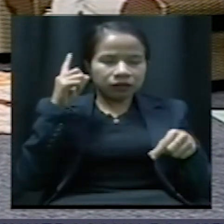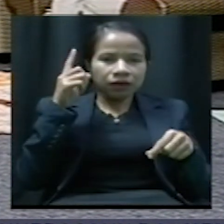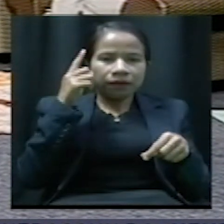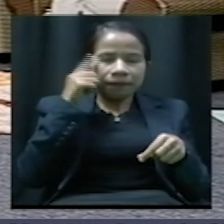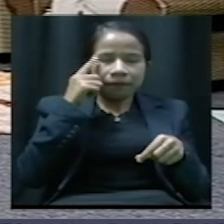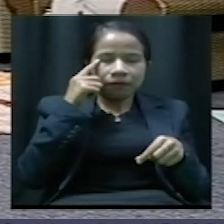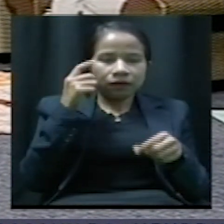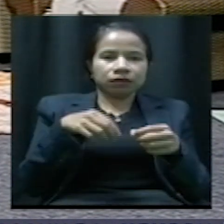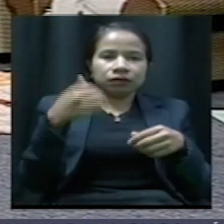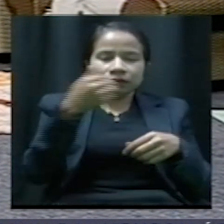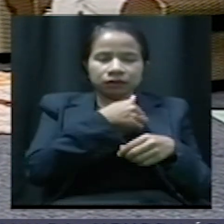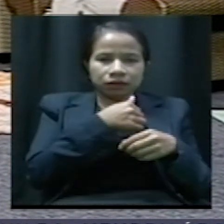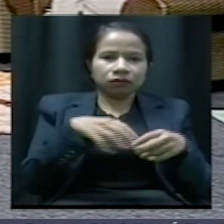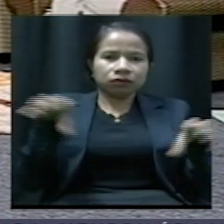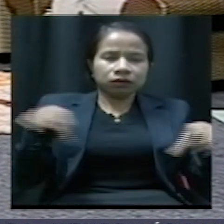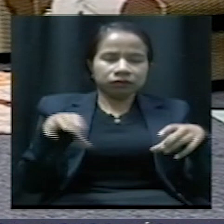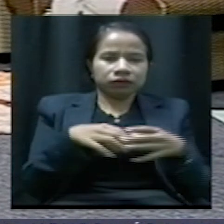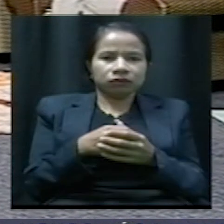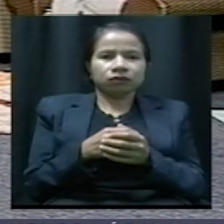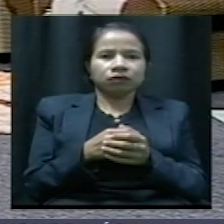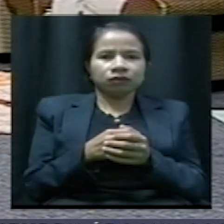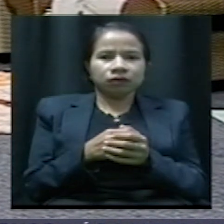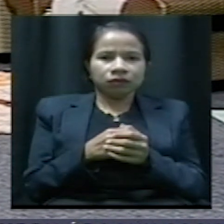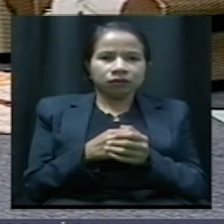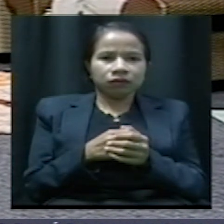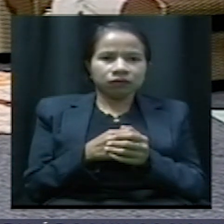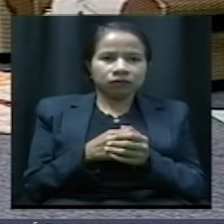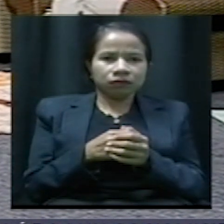la belam sidau si visu ho empresa sida ne mak